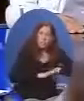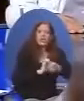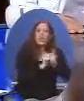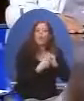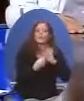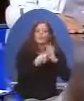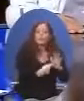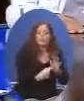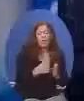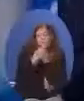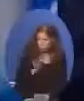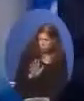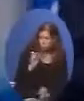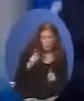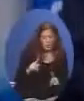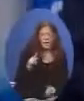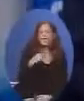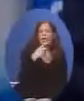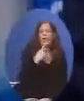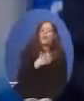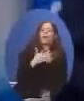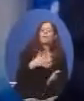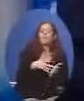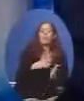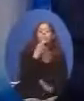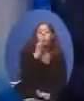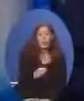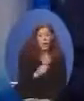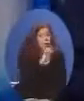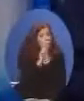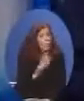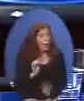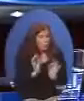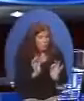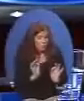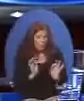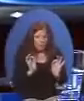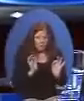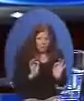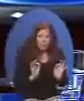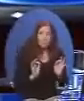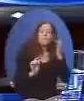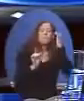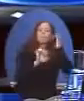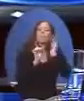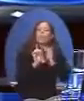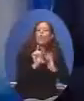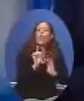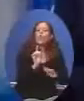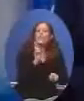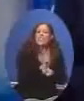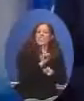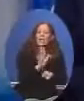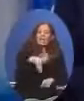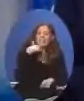או שמשקפים איזושהי עמדה. אז אני שואל אותך, אוקיי, אתה אומר מה המבחן, אבל אני שואל אותך, אולי בפועל באמת לא